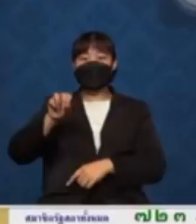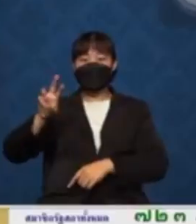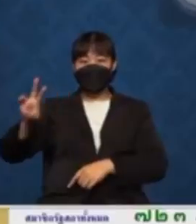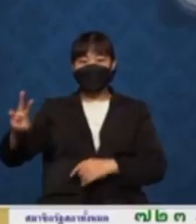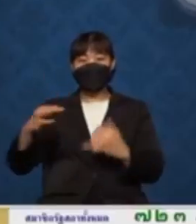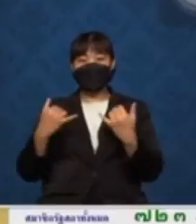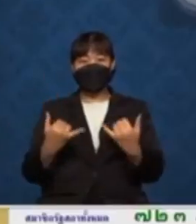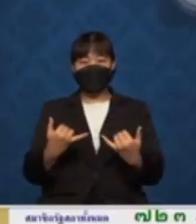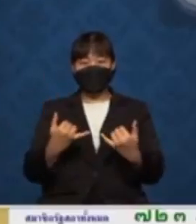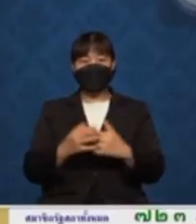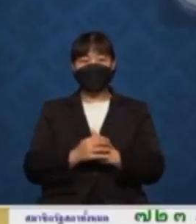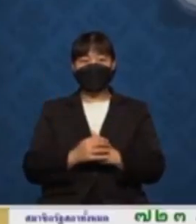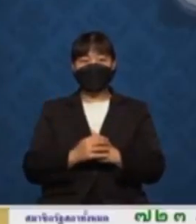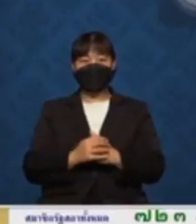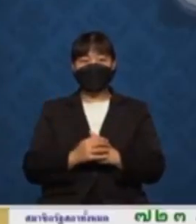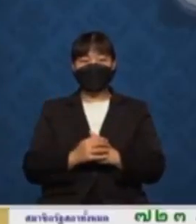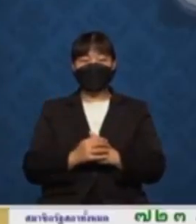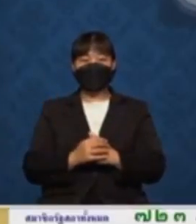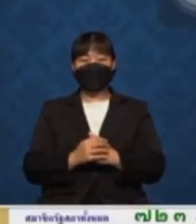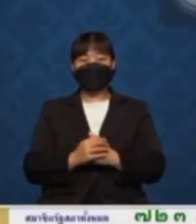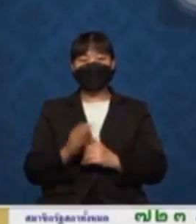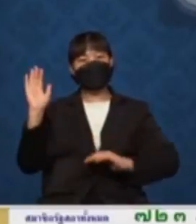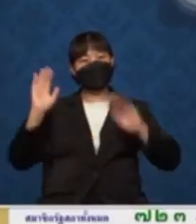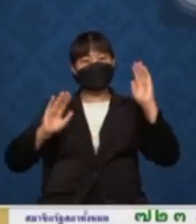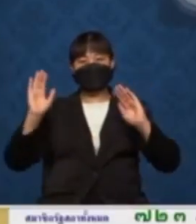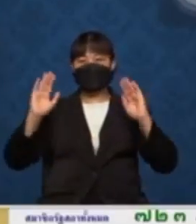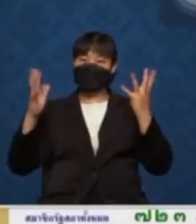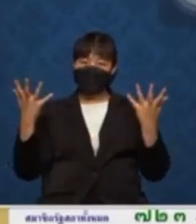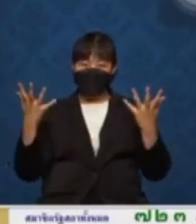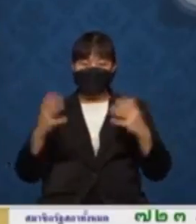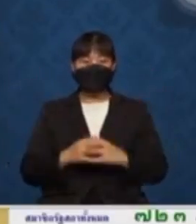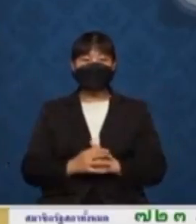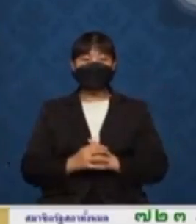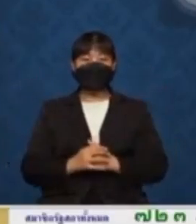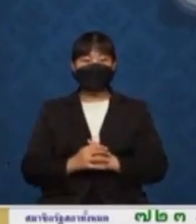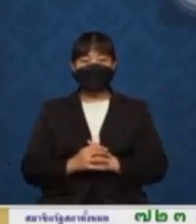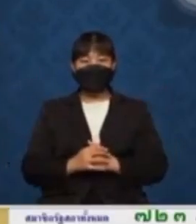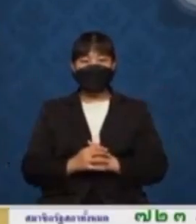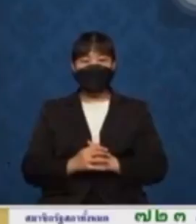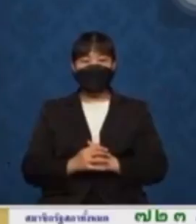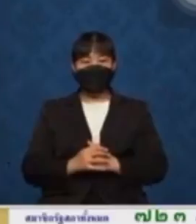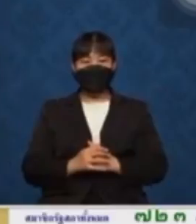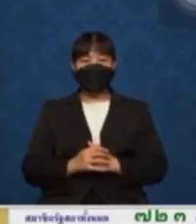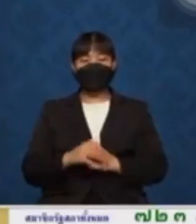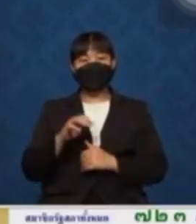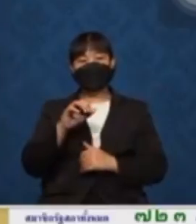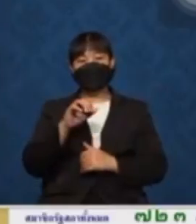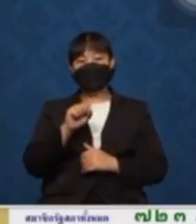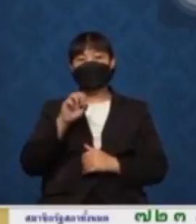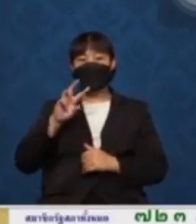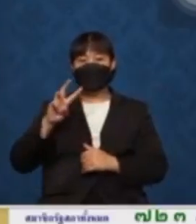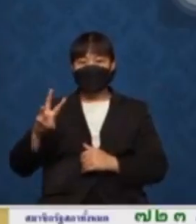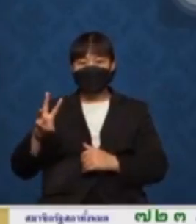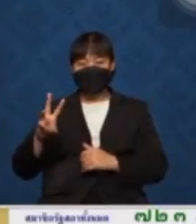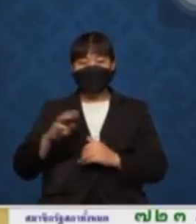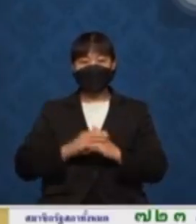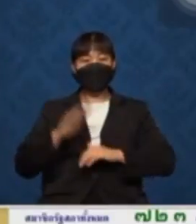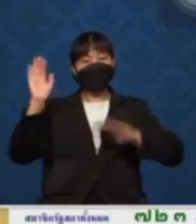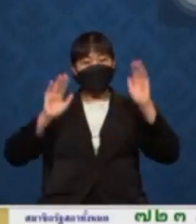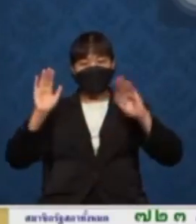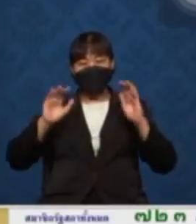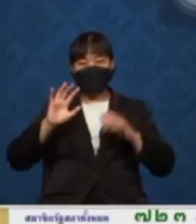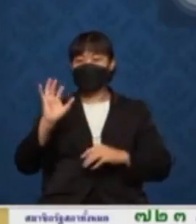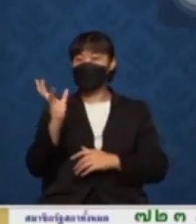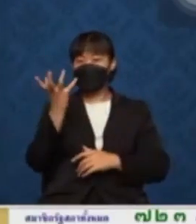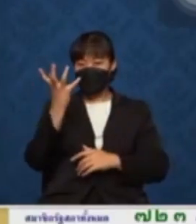บันขาดความชอบธรรมในเชิงประชาธิปไตยจริงอยู่นะครับว่าถ้าเราสังเกตวุฒิสภาในประเทศที่เป็นประชาธิปไตยทั่วโลก